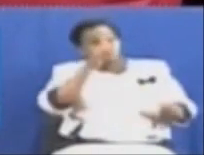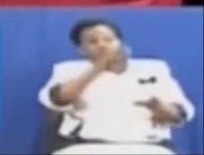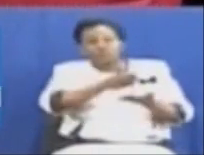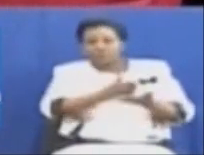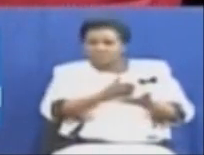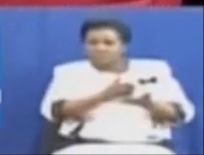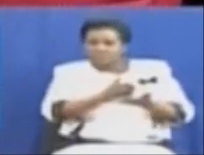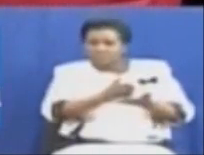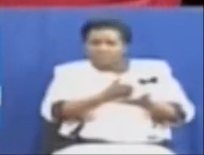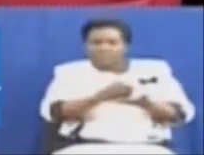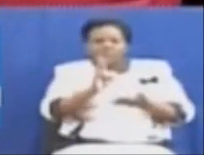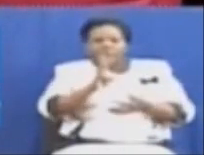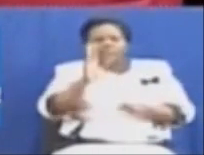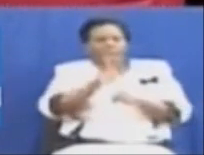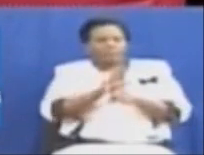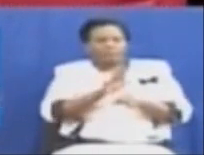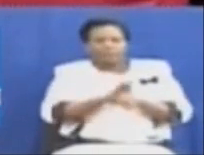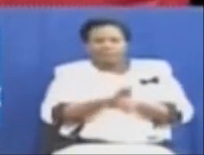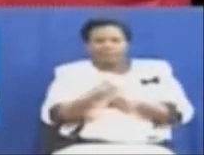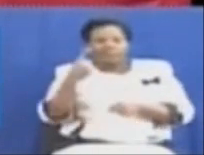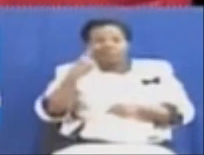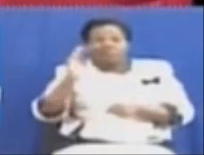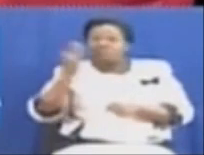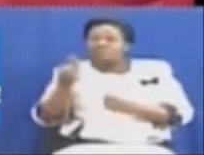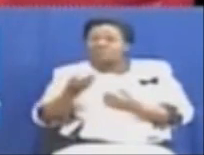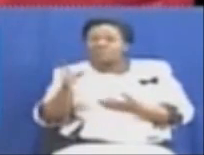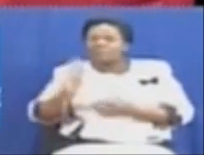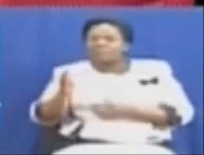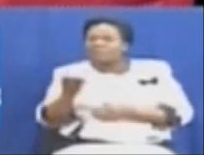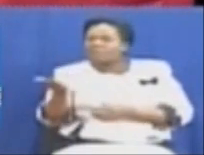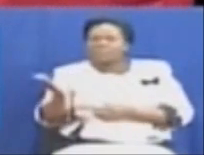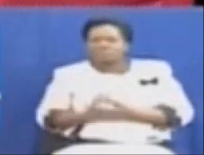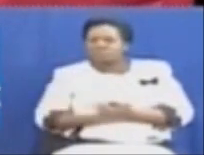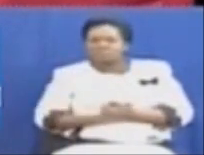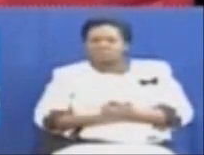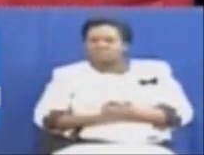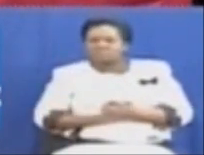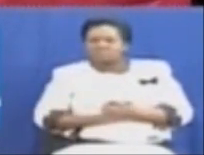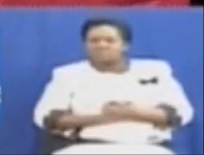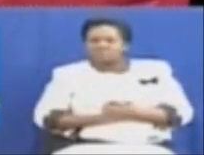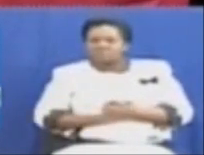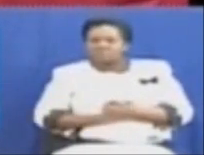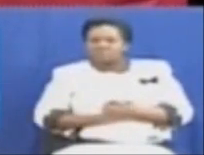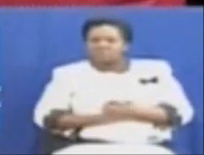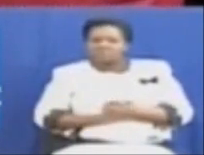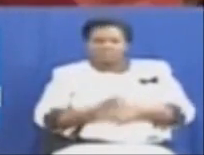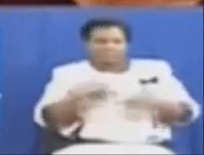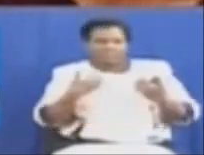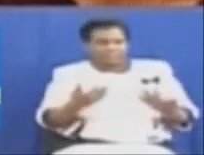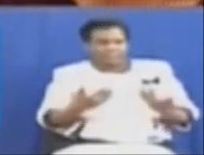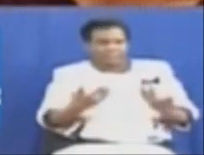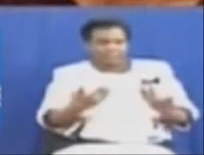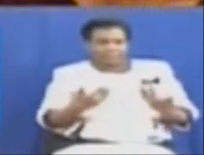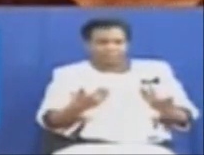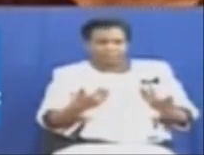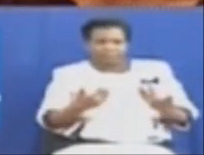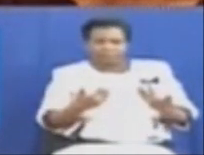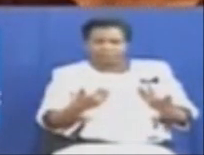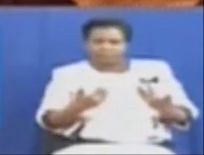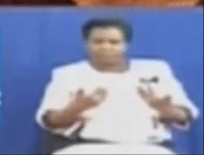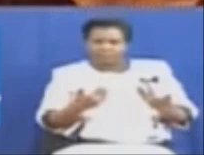sheria, kanuni na taratibu. Kila halmashauri inatakiwa kutenga bajeti kila mwaka kwa ajili ya kuhudumia mabaraza ya ardhi ya